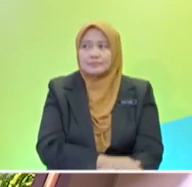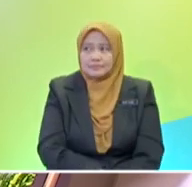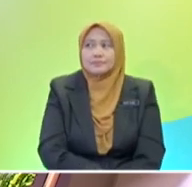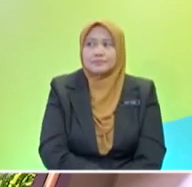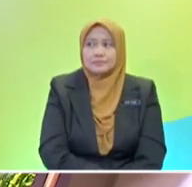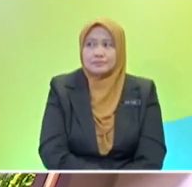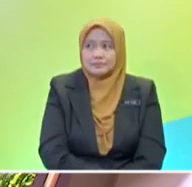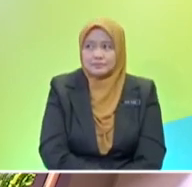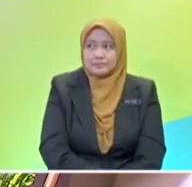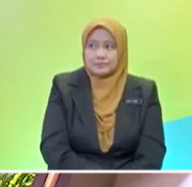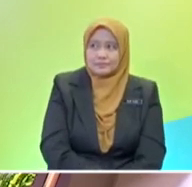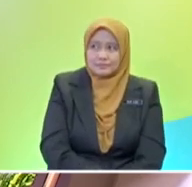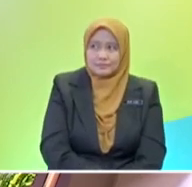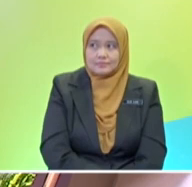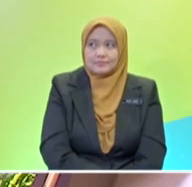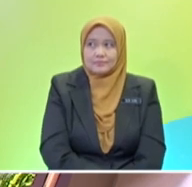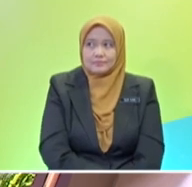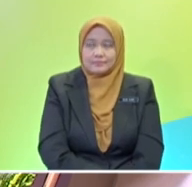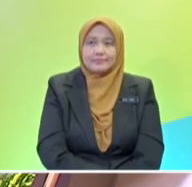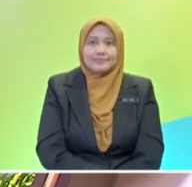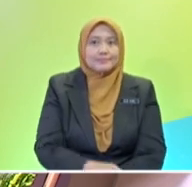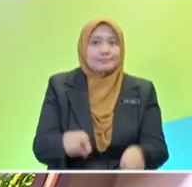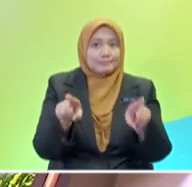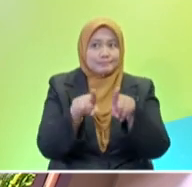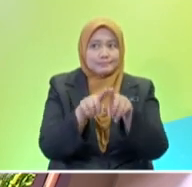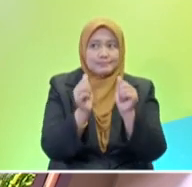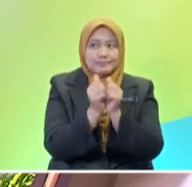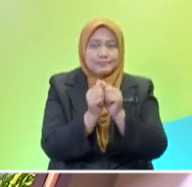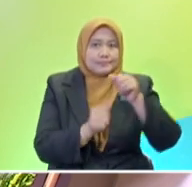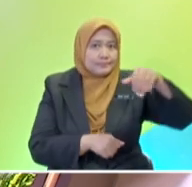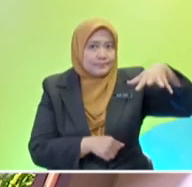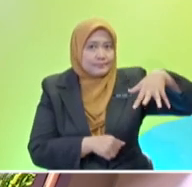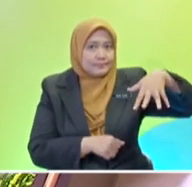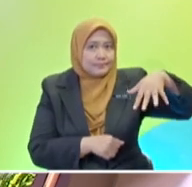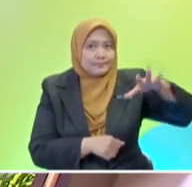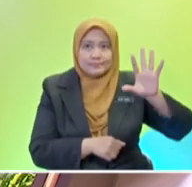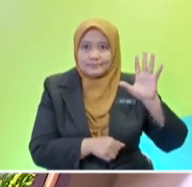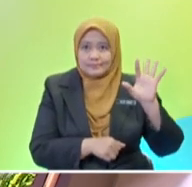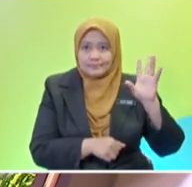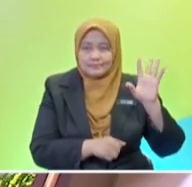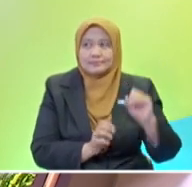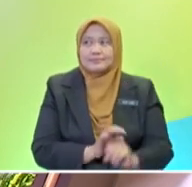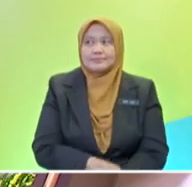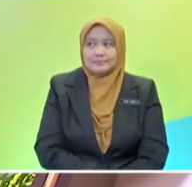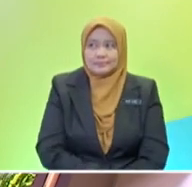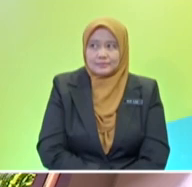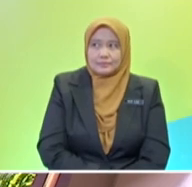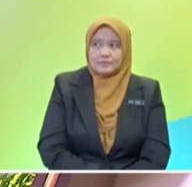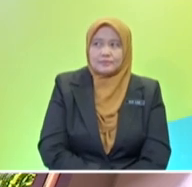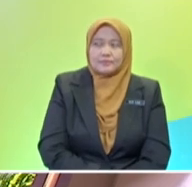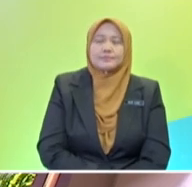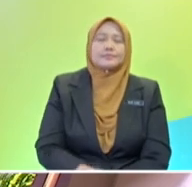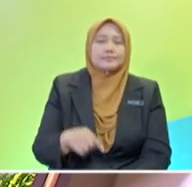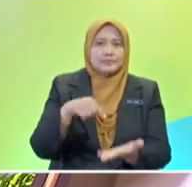Kan? Dia macam jari kan? Teng sama kan? Okay, kita ingat bentuk macam ni, kita ingat jari kita, maka ini dipanggil